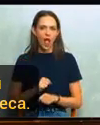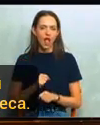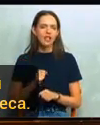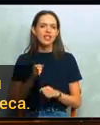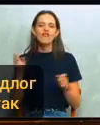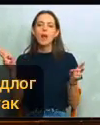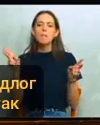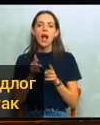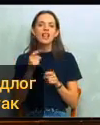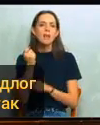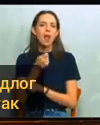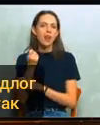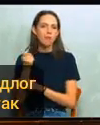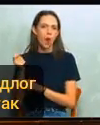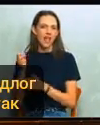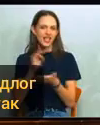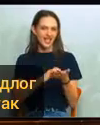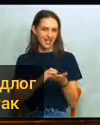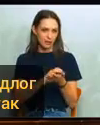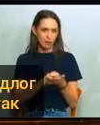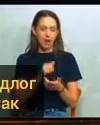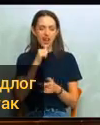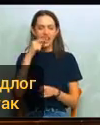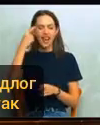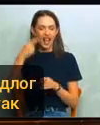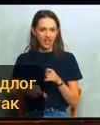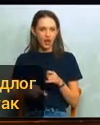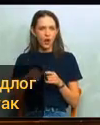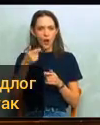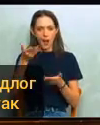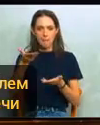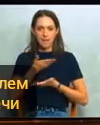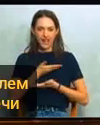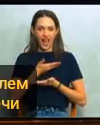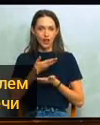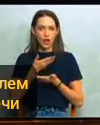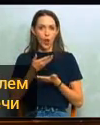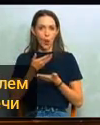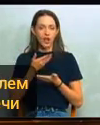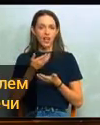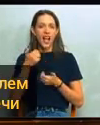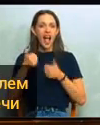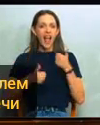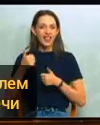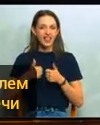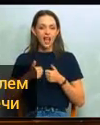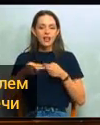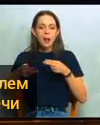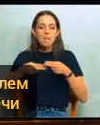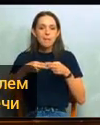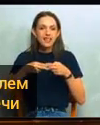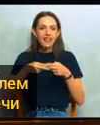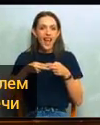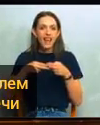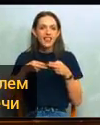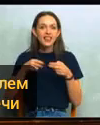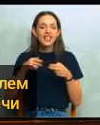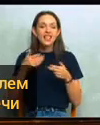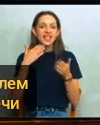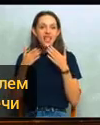procesa. I na posledku, činjenica da smo predlog kandidata dobili pred sam početak sednice, ne znam zašto je bio problem saopštiti to